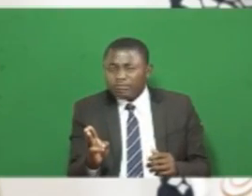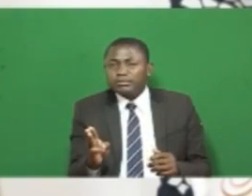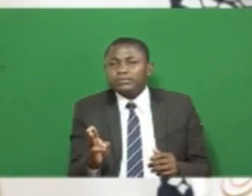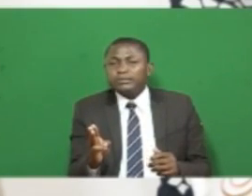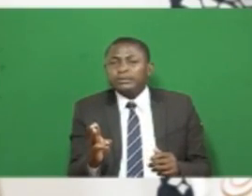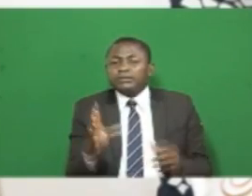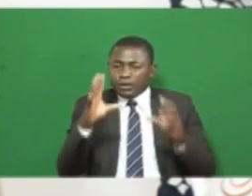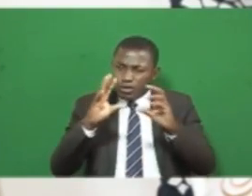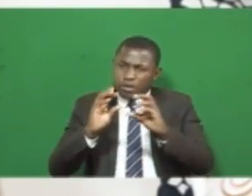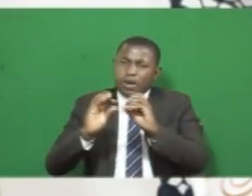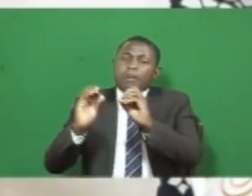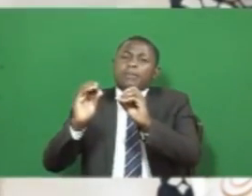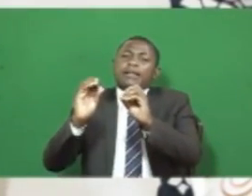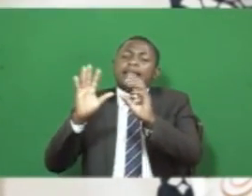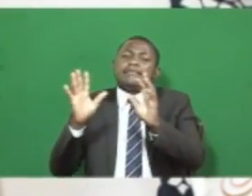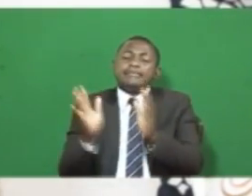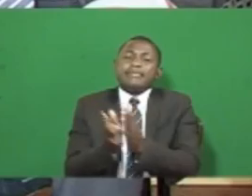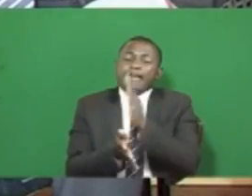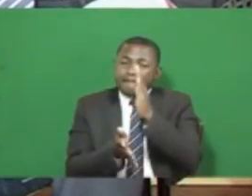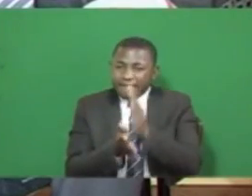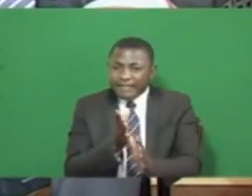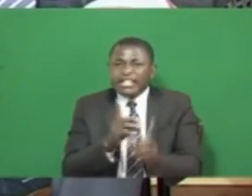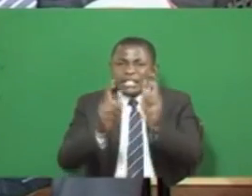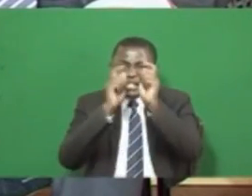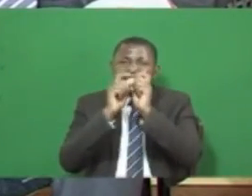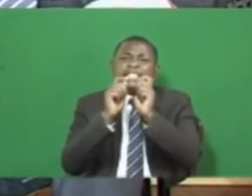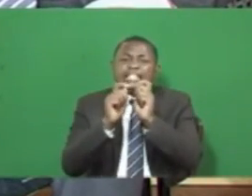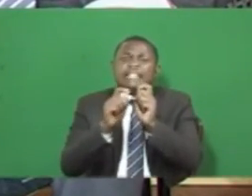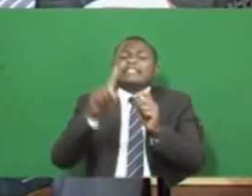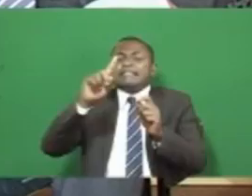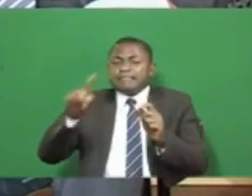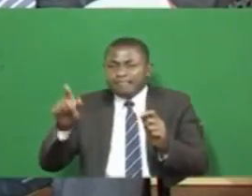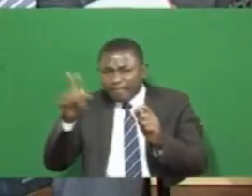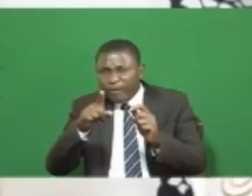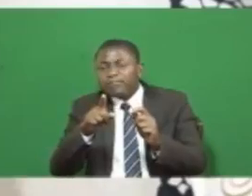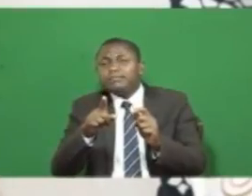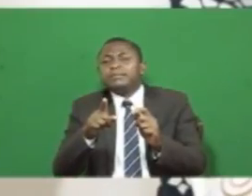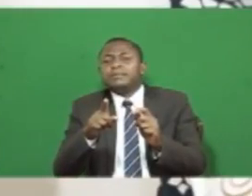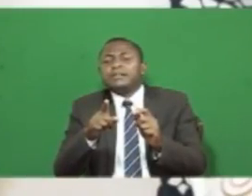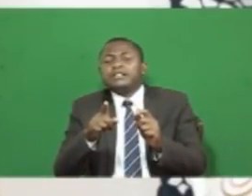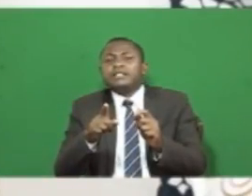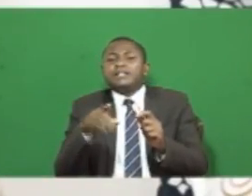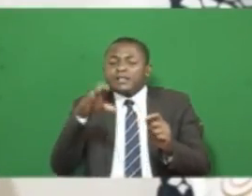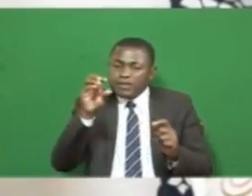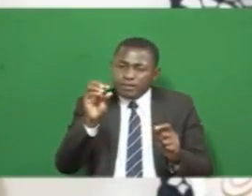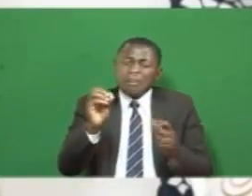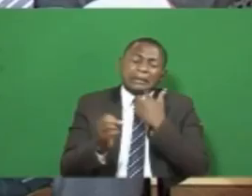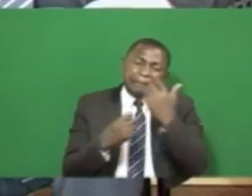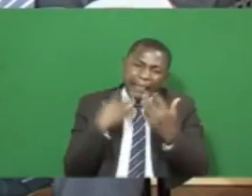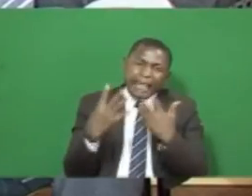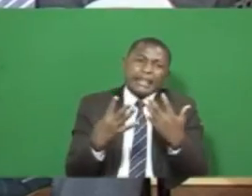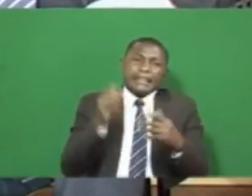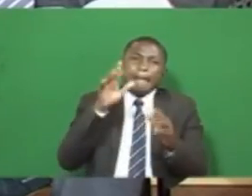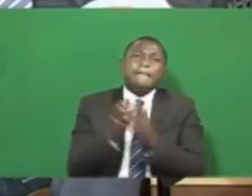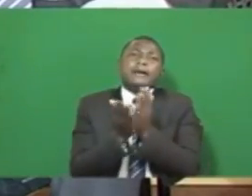avo. Jesu achavati endai kwa maina matiri. Alright. Why? Because vakadudzira matsamba zvisiri izvo.